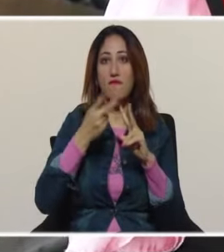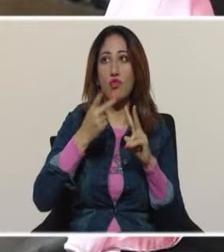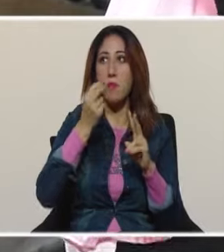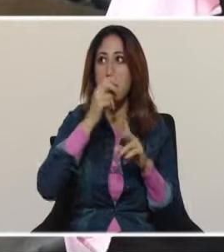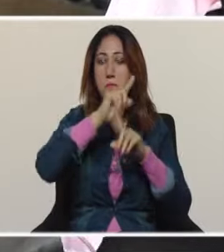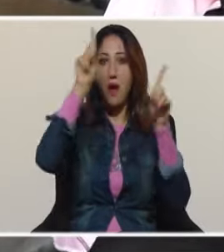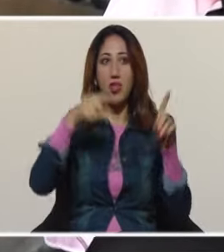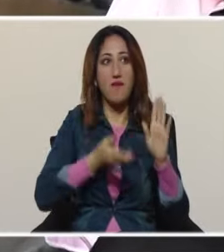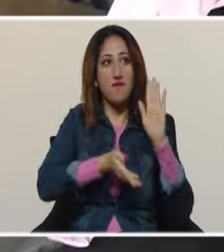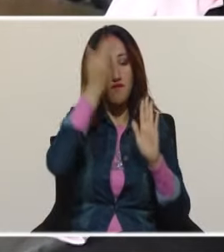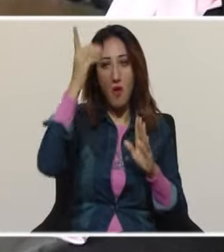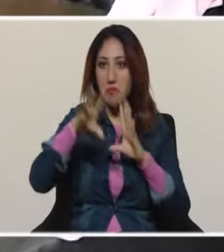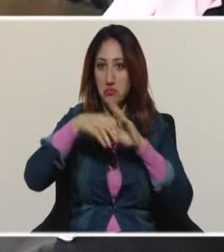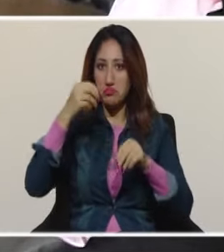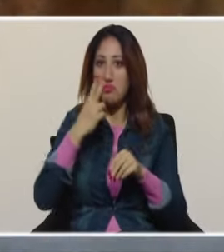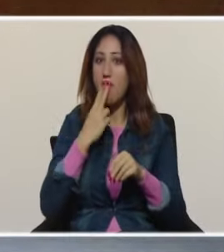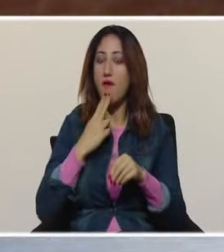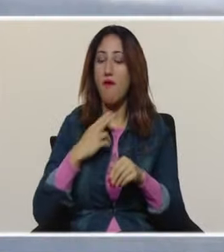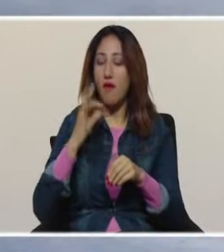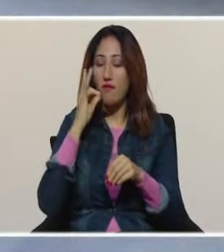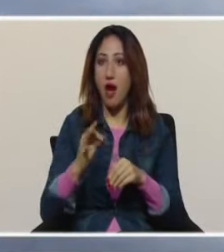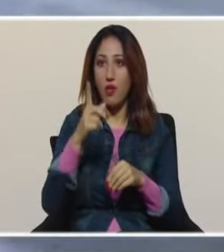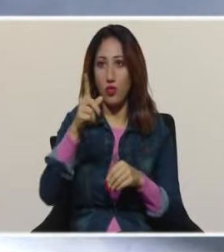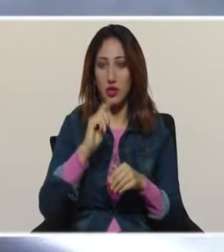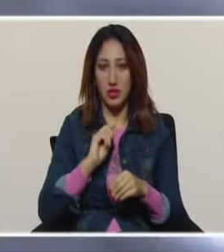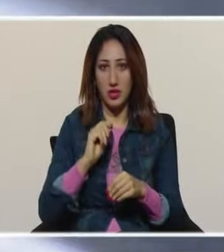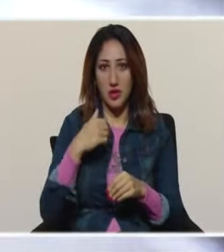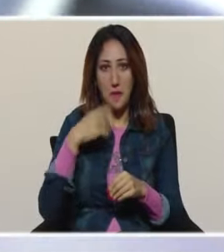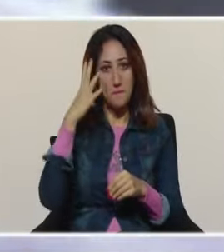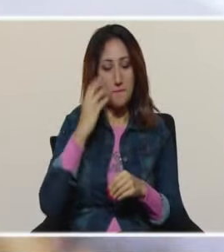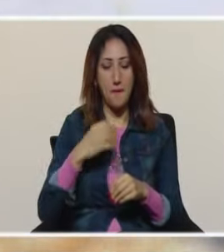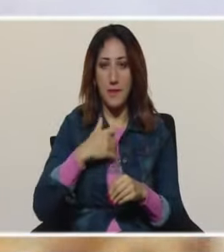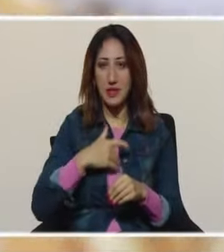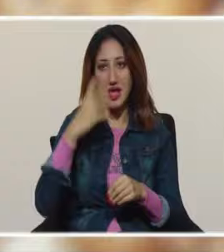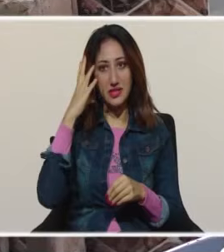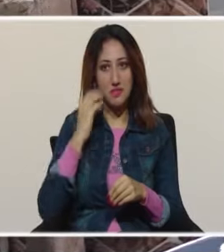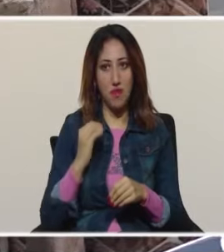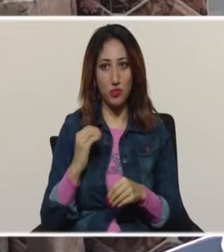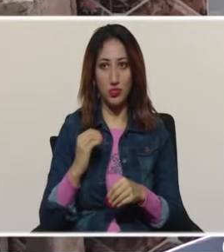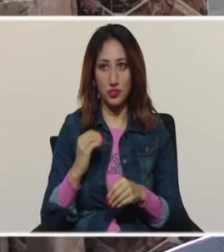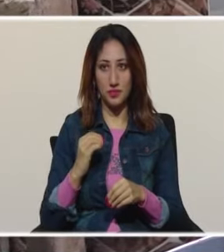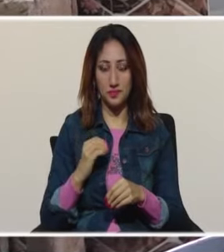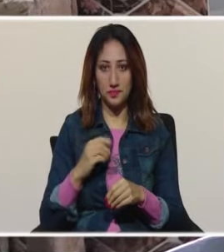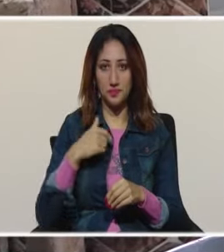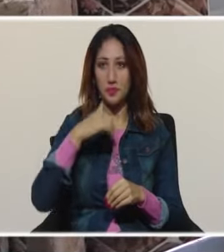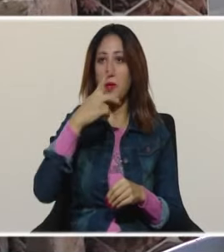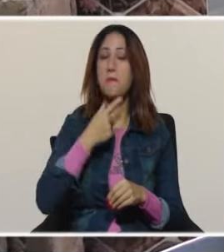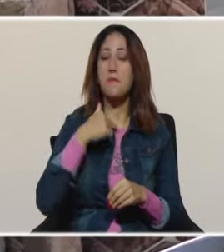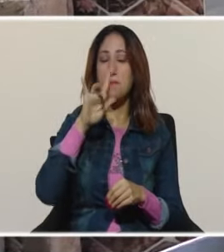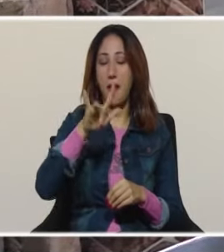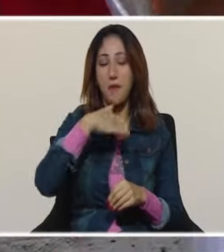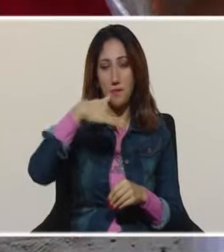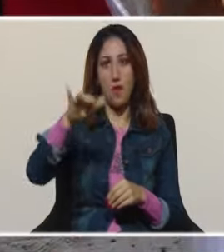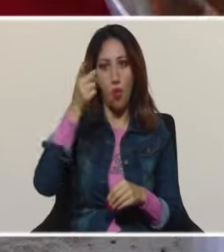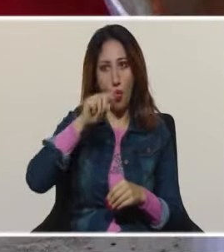برة. لا ده احساس ما يتوصفش خالص. بحب ان انا اجي هنا على طول، وكل